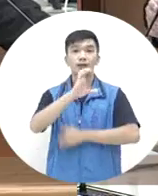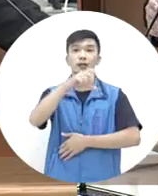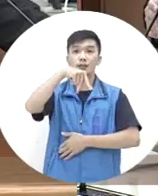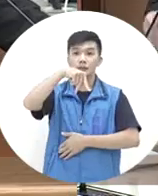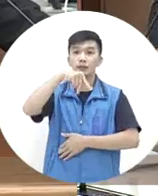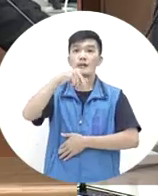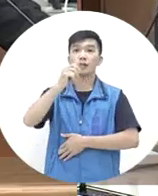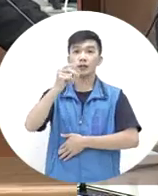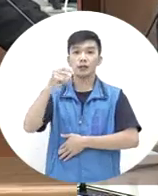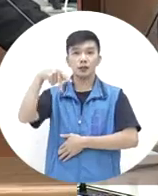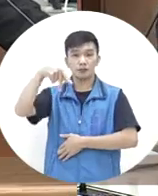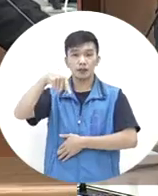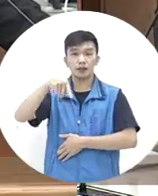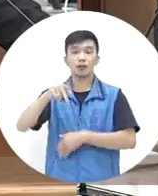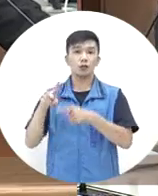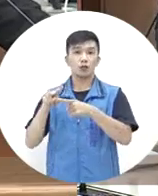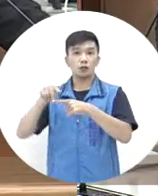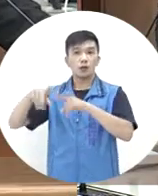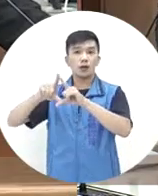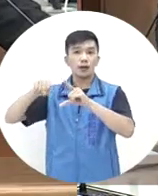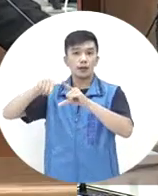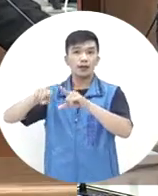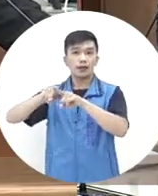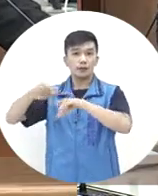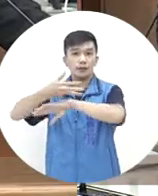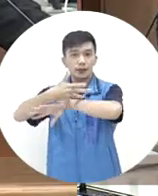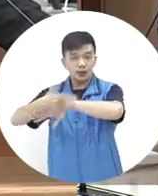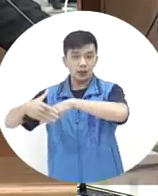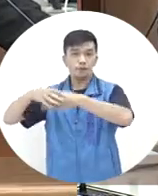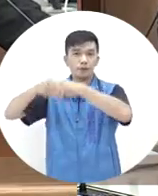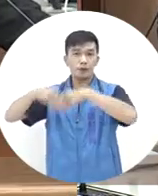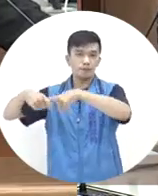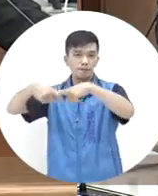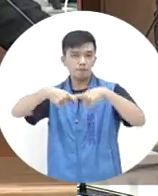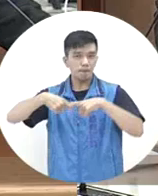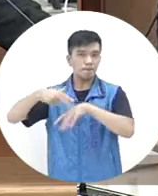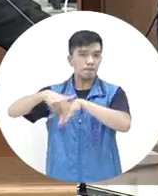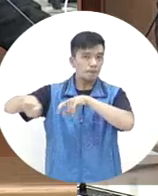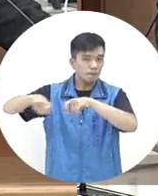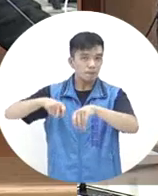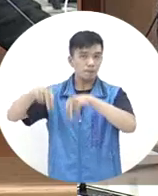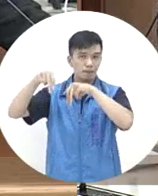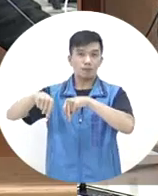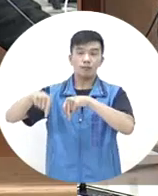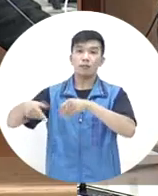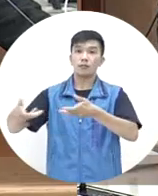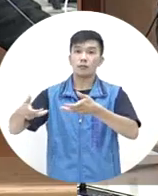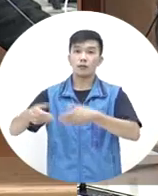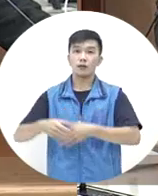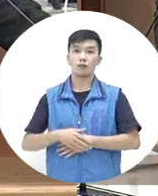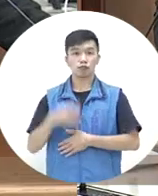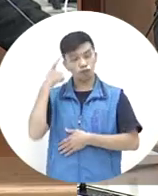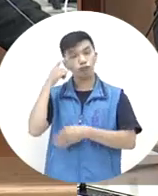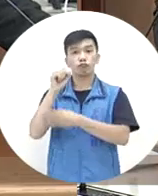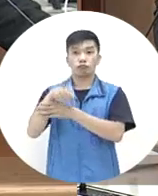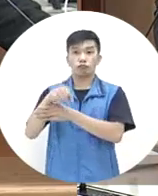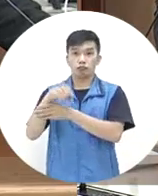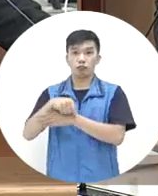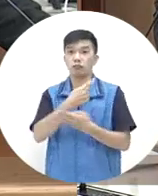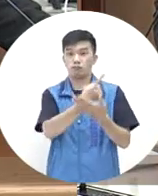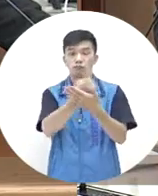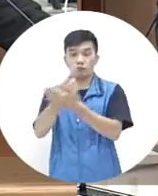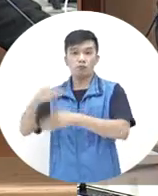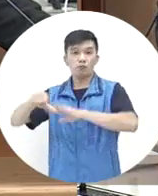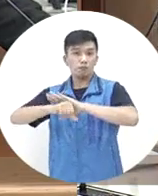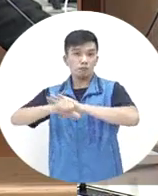谓的跨太平洋伙伴全面进步的一个协定， 是， 我是非常赞成大家能够加入这